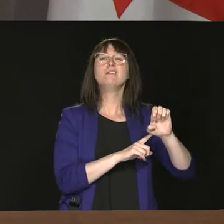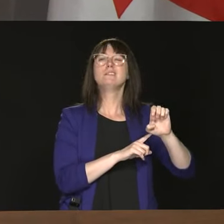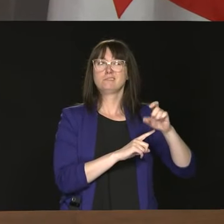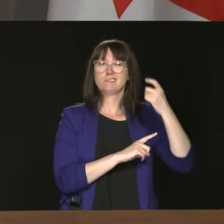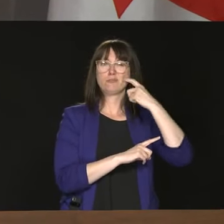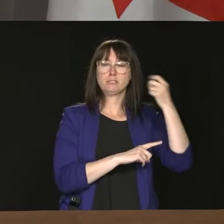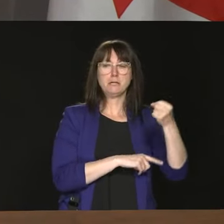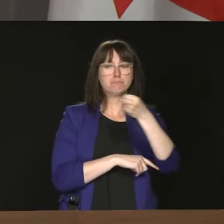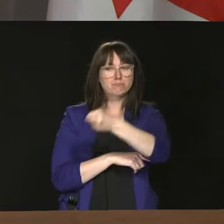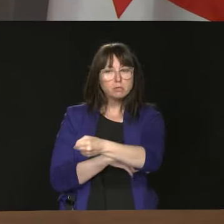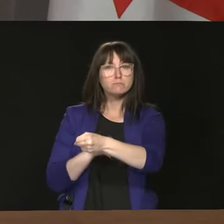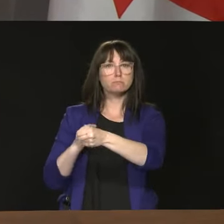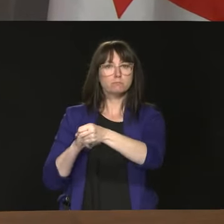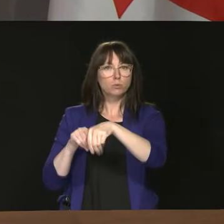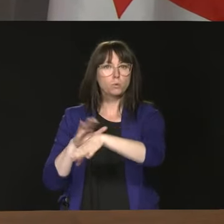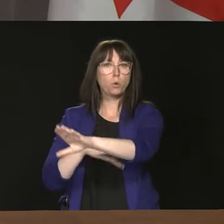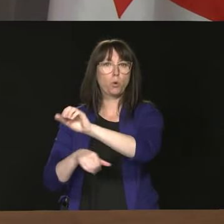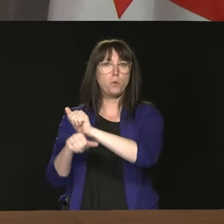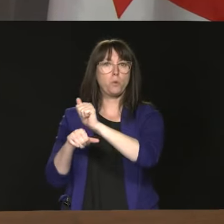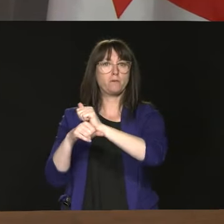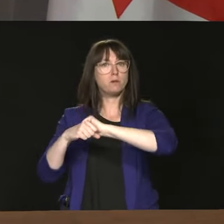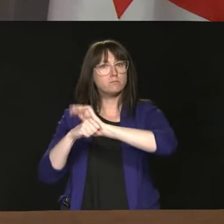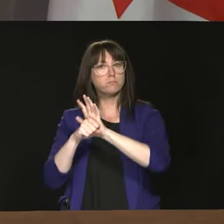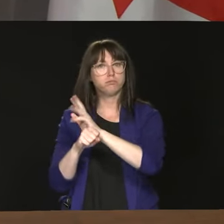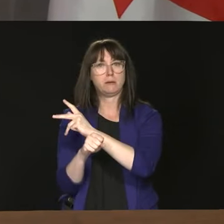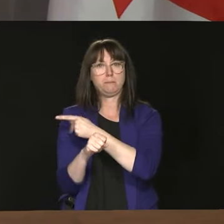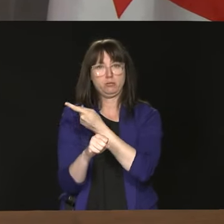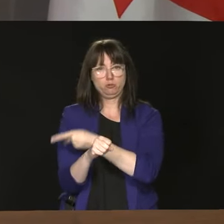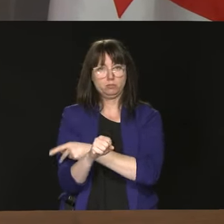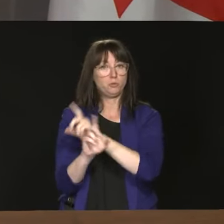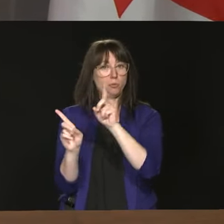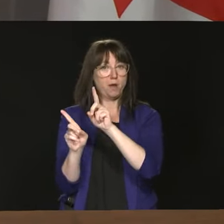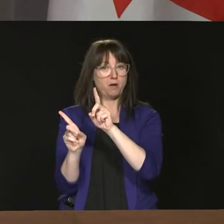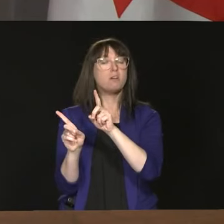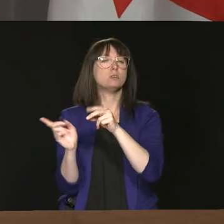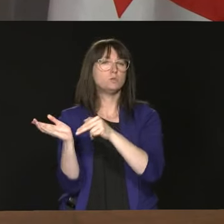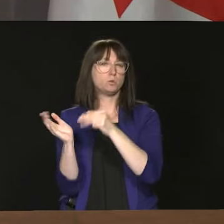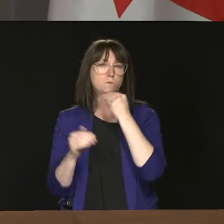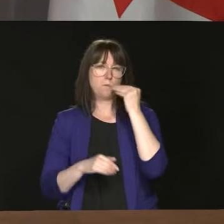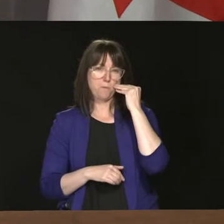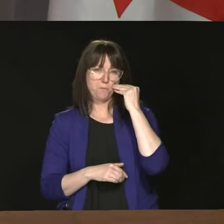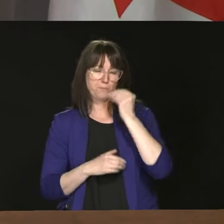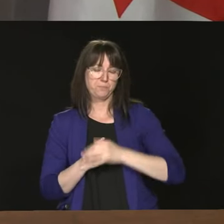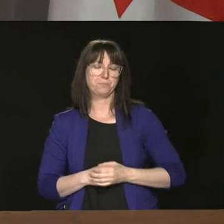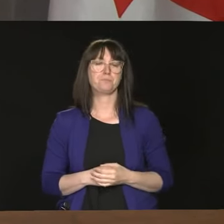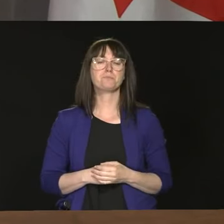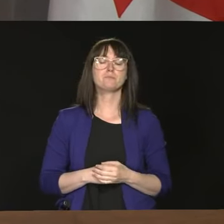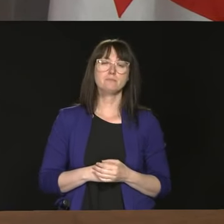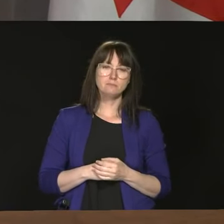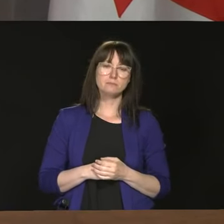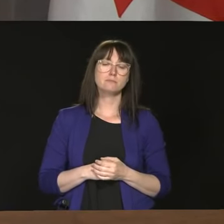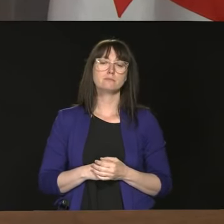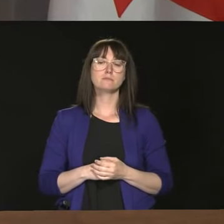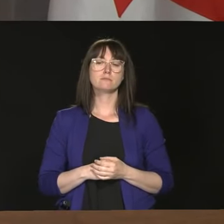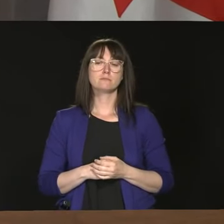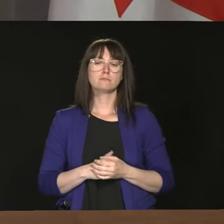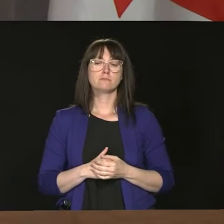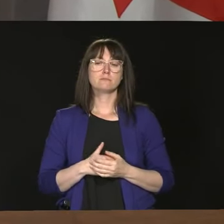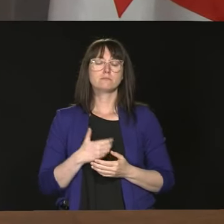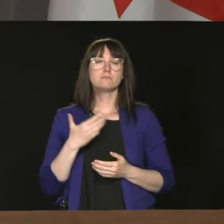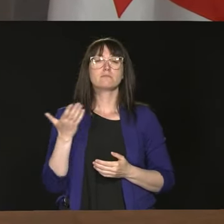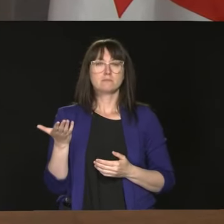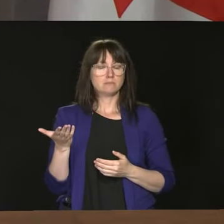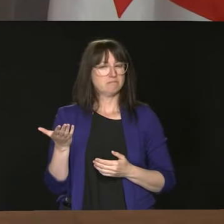des COVID-19 patients patients atteints at a de la nursing home. COVID-19. Pour éviter de mettre les membres de sa To famille minimize à any risk risque, to her family,